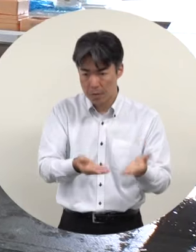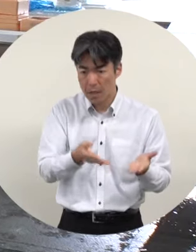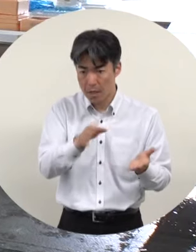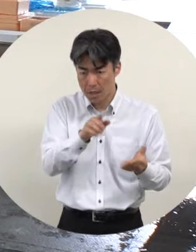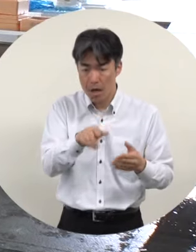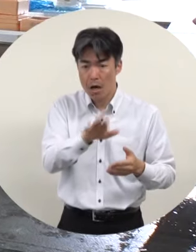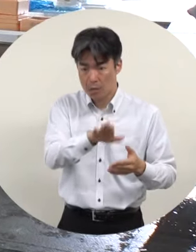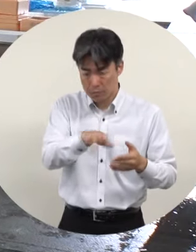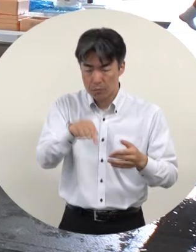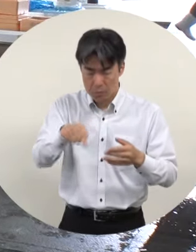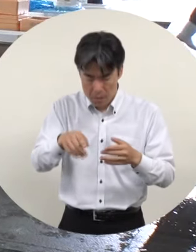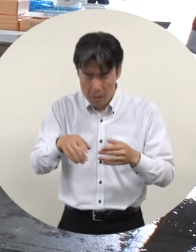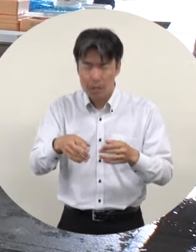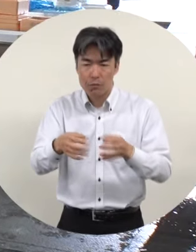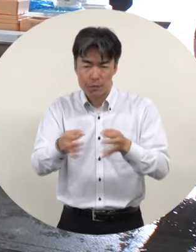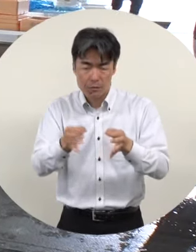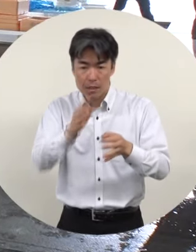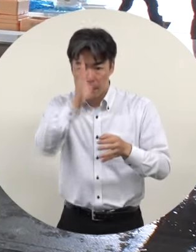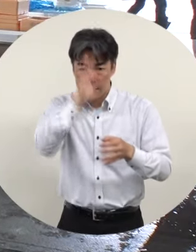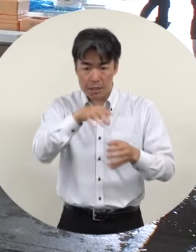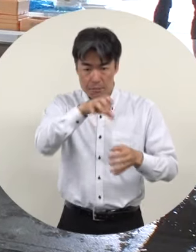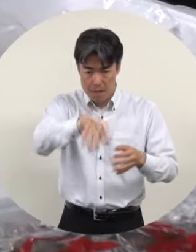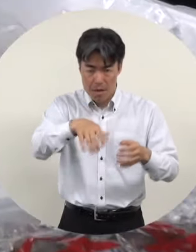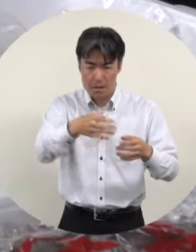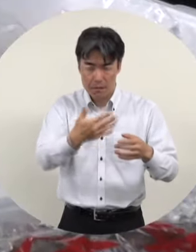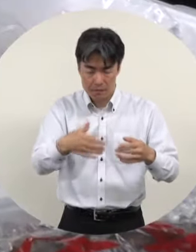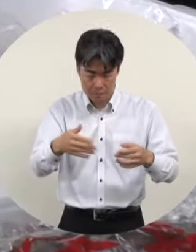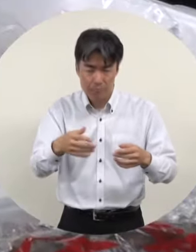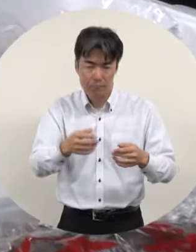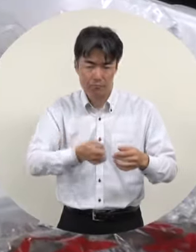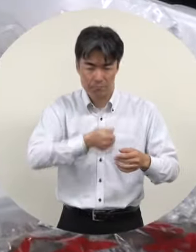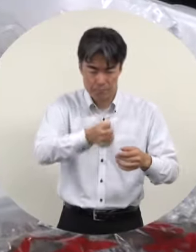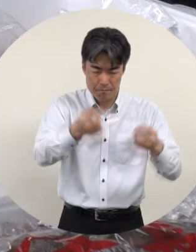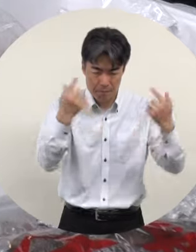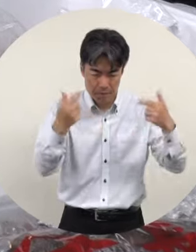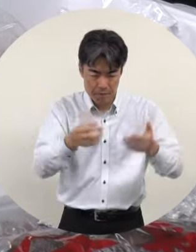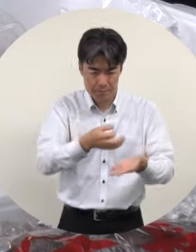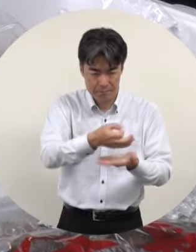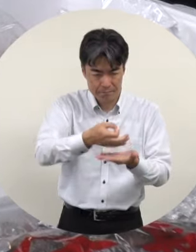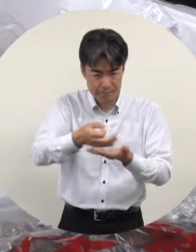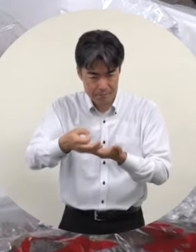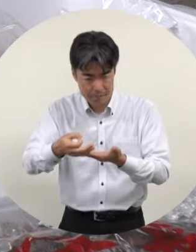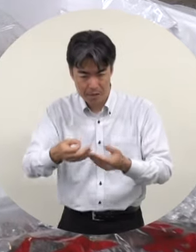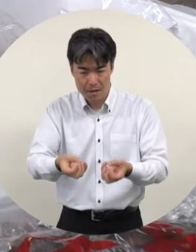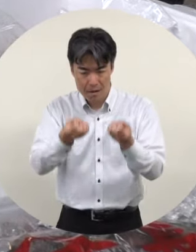日市場から直接食材を仕入れているので鮮度は抜群。